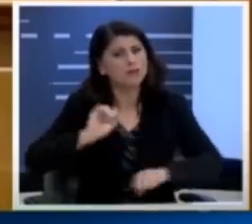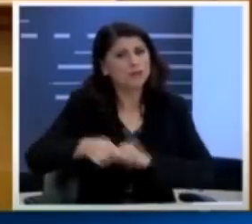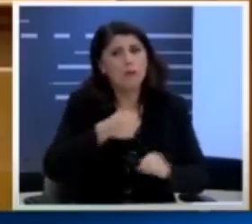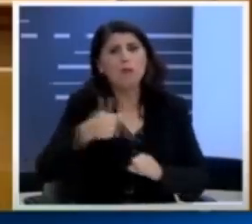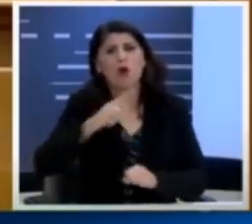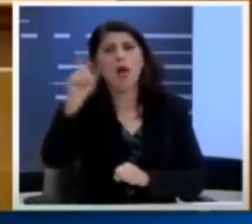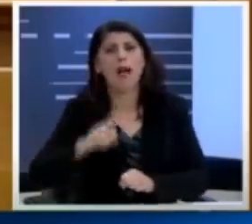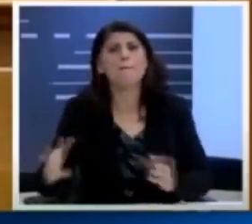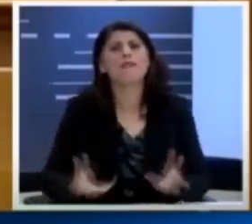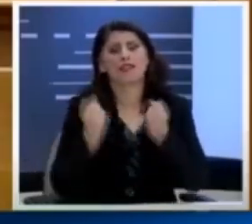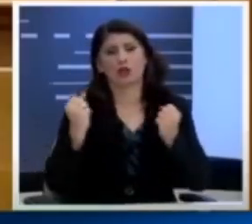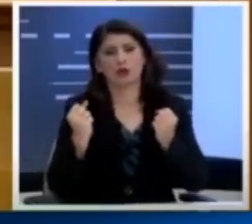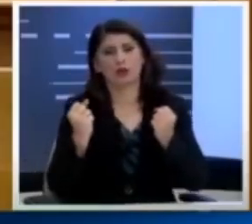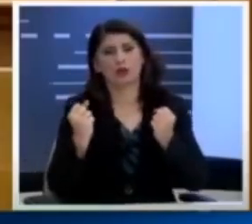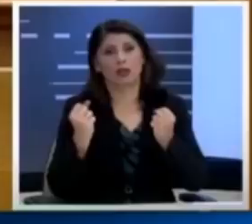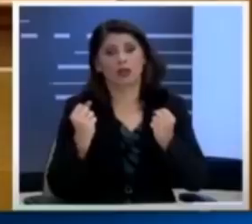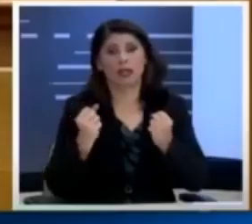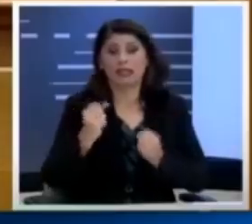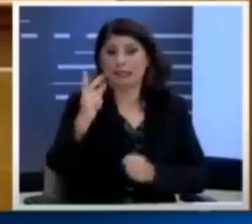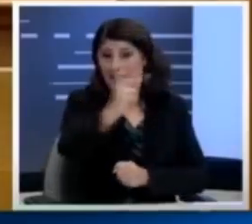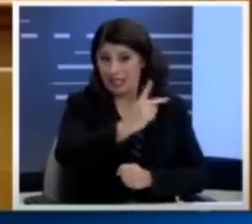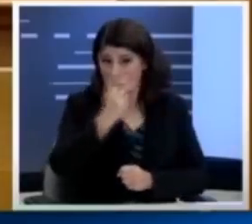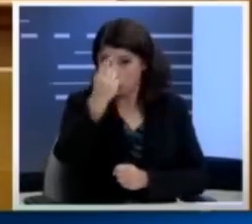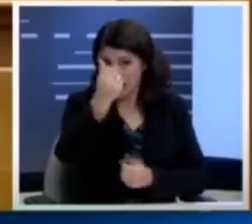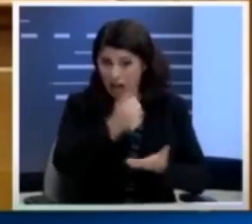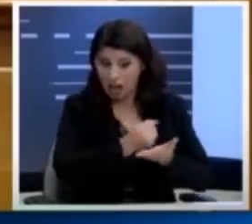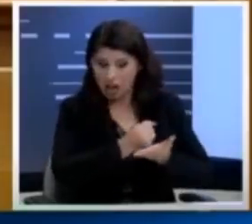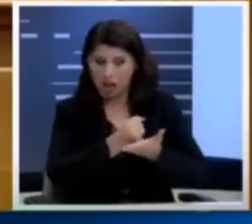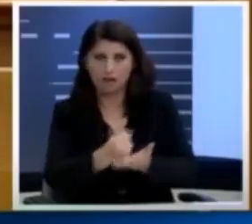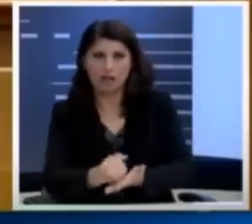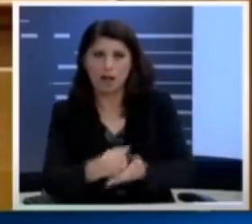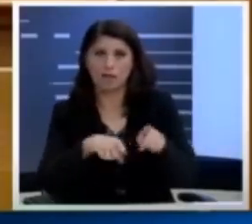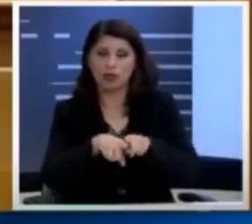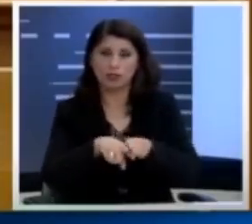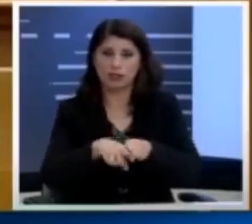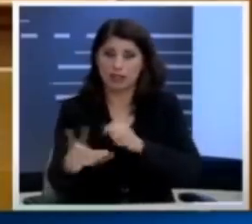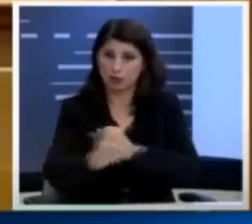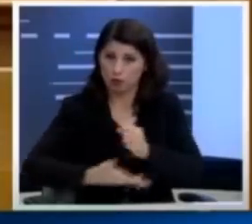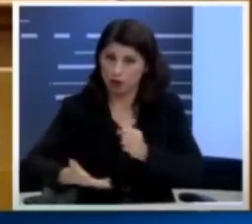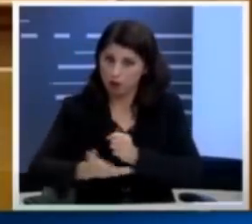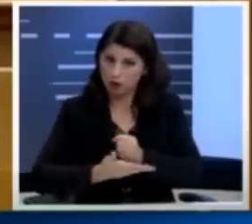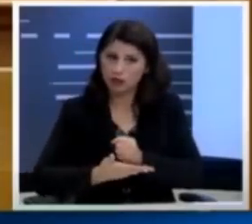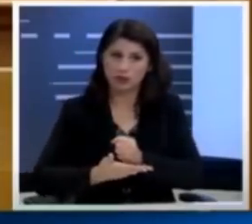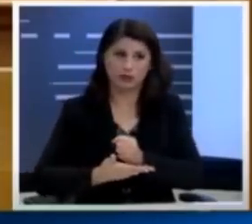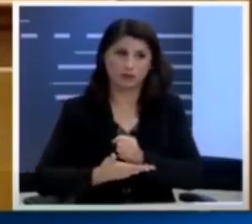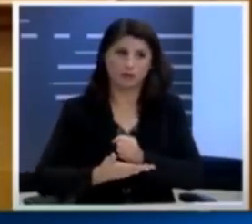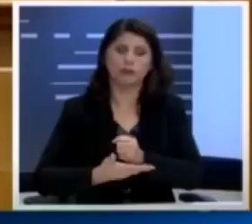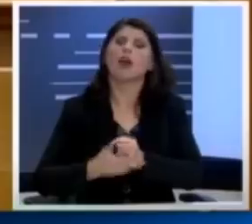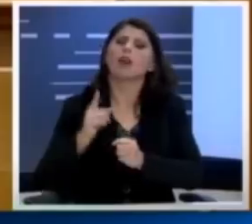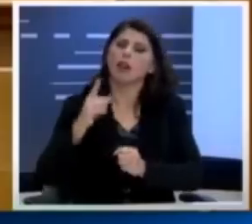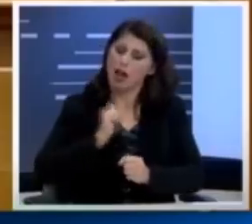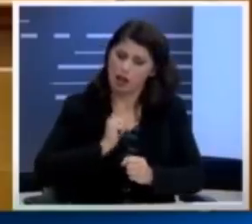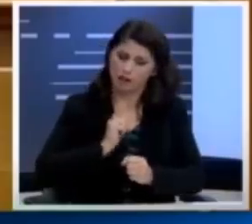για να επιβιώσουν. Το μέρος της κοινοτικής χρηματοδότησης που αφορά τους αγρότες και